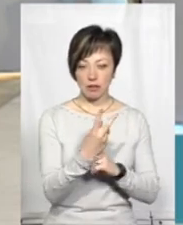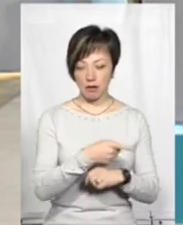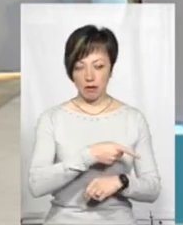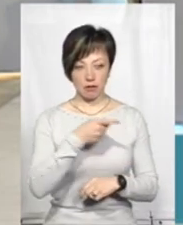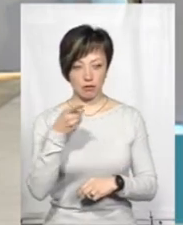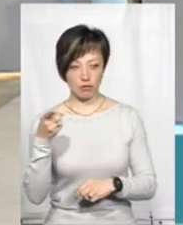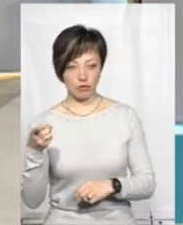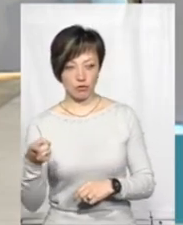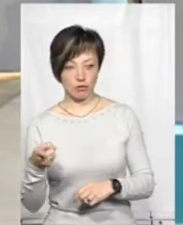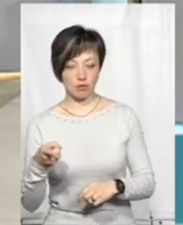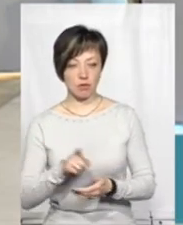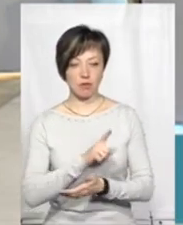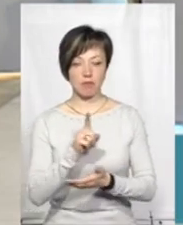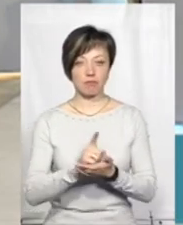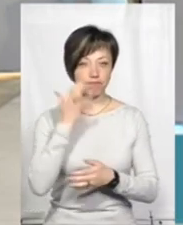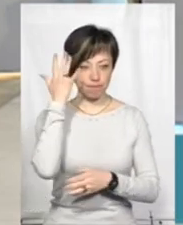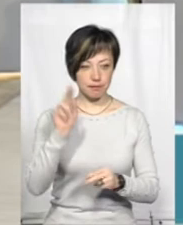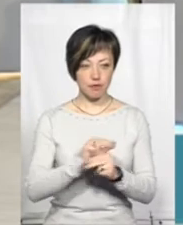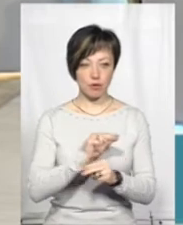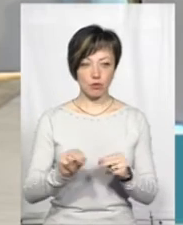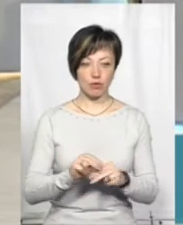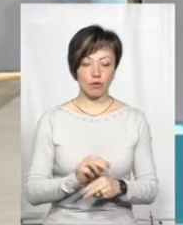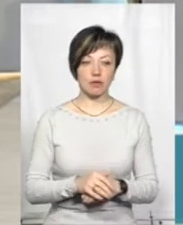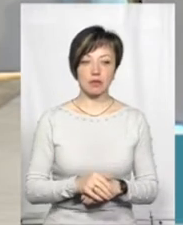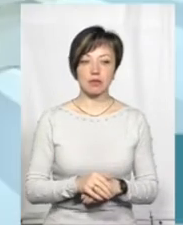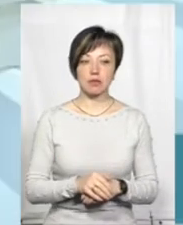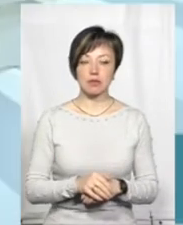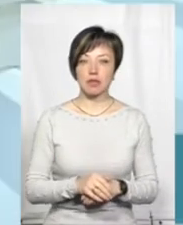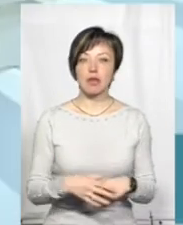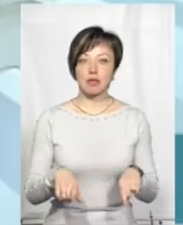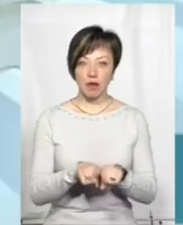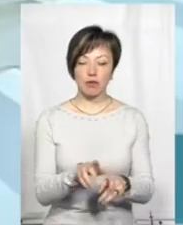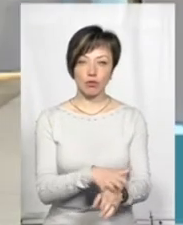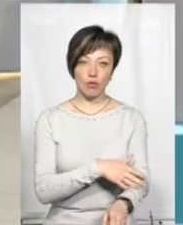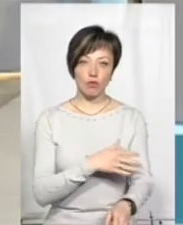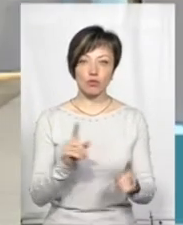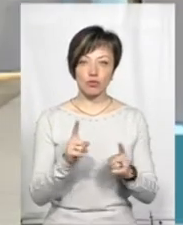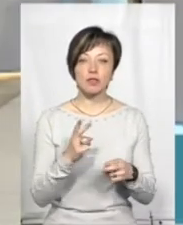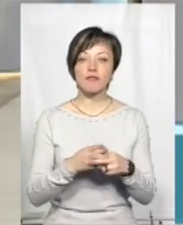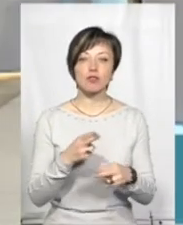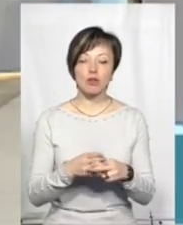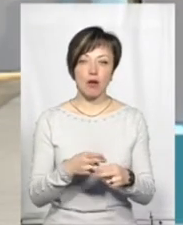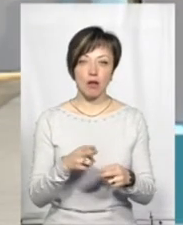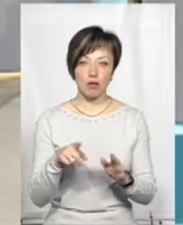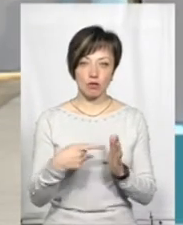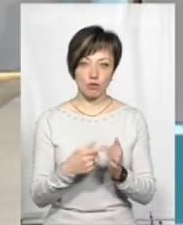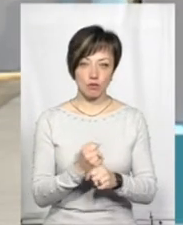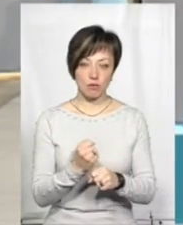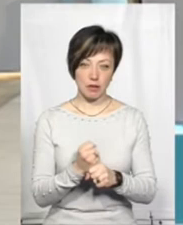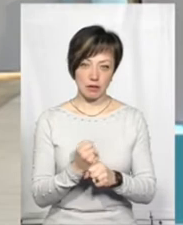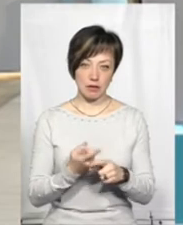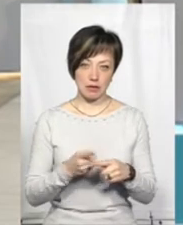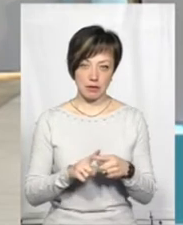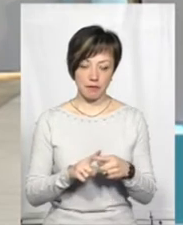2013-го її мали намір відремонтувати. З 11-го, здається. З 11-го. Тобто так довго, що заважало зробити до